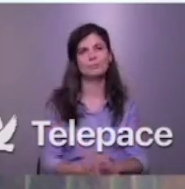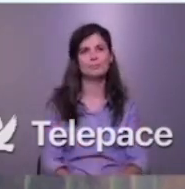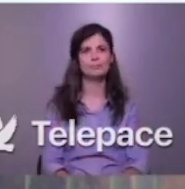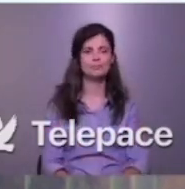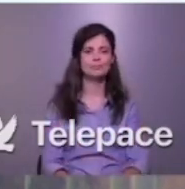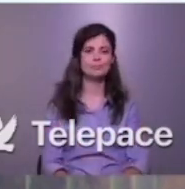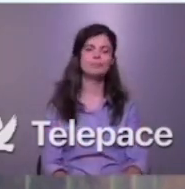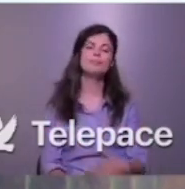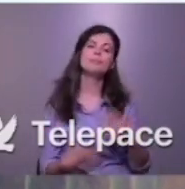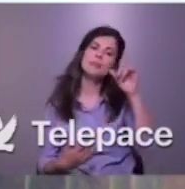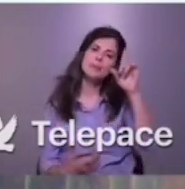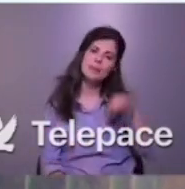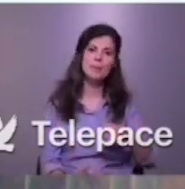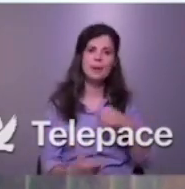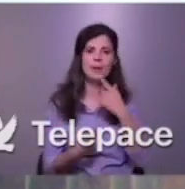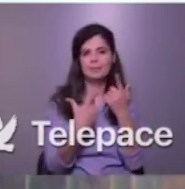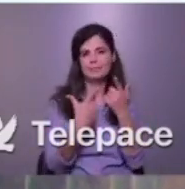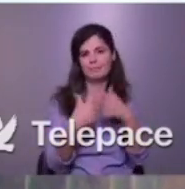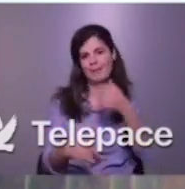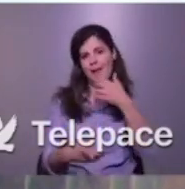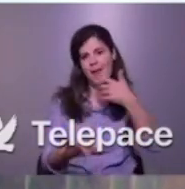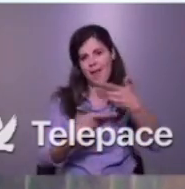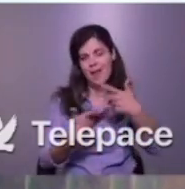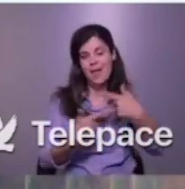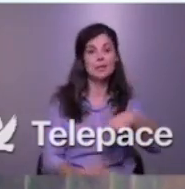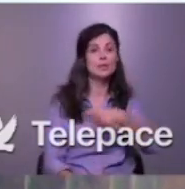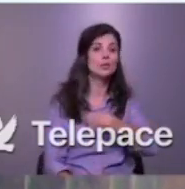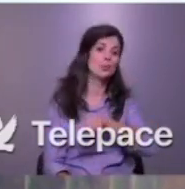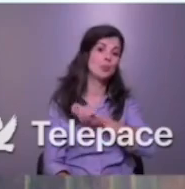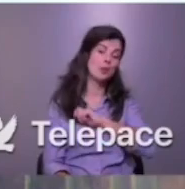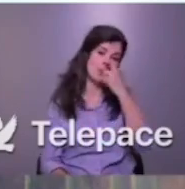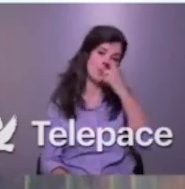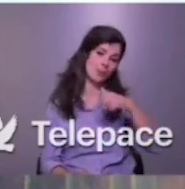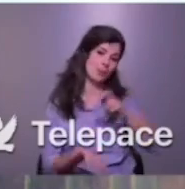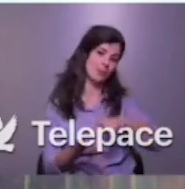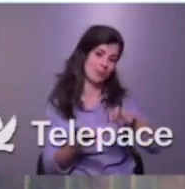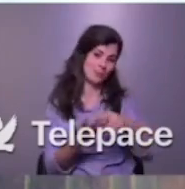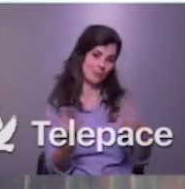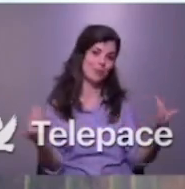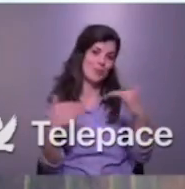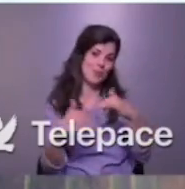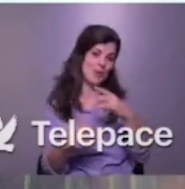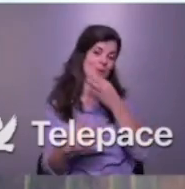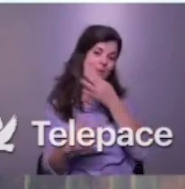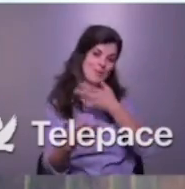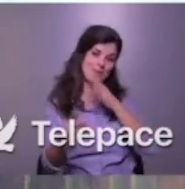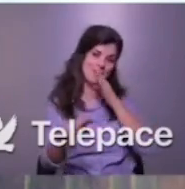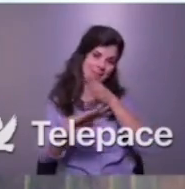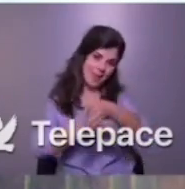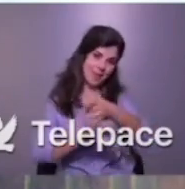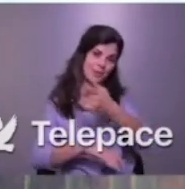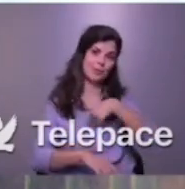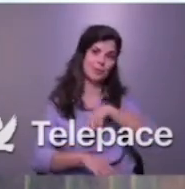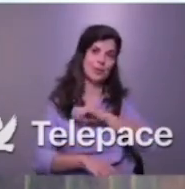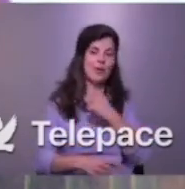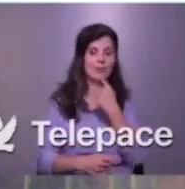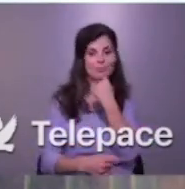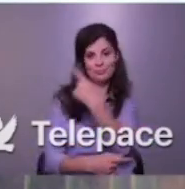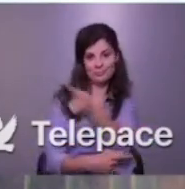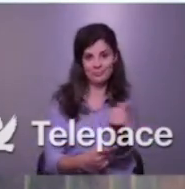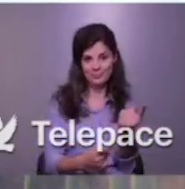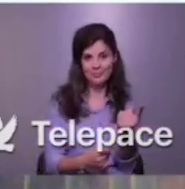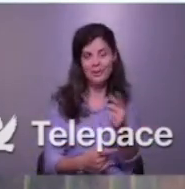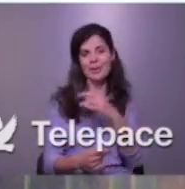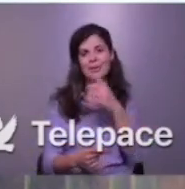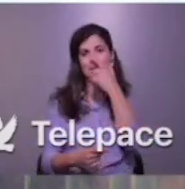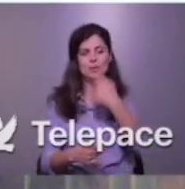a parlé también para saludar a los peregrinos hermanos de lengua hispana que vienen de España y de